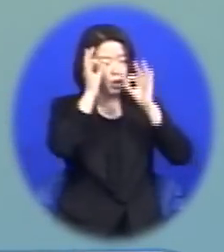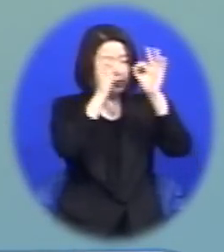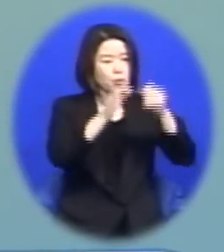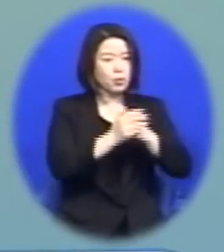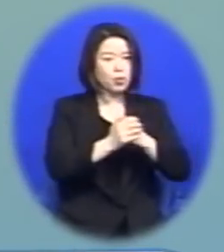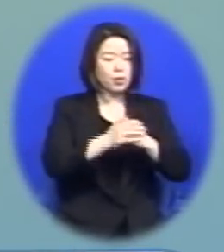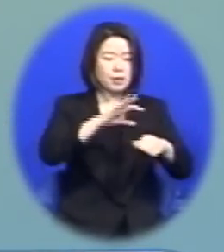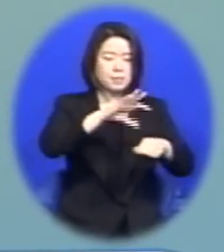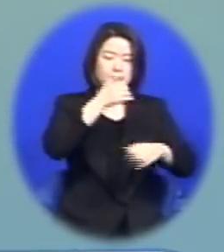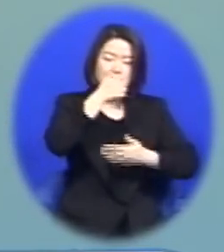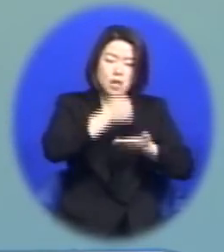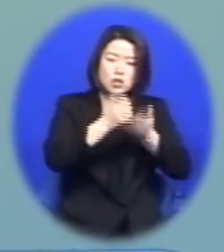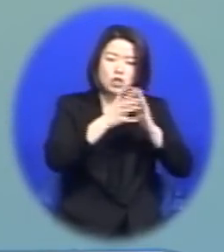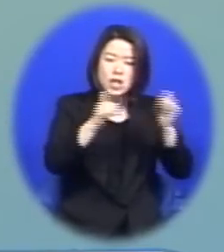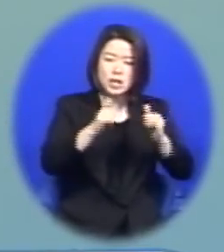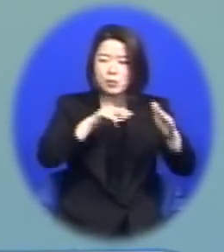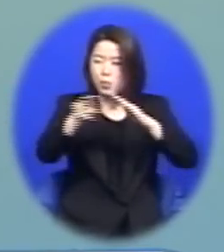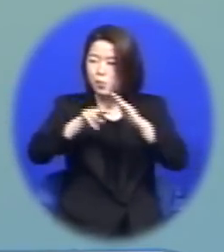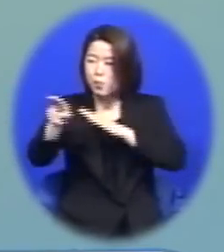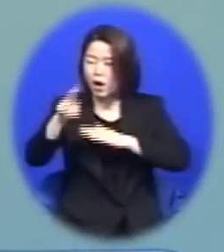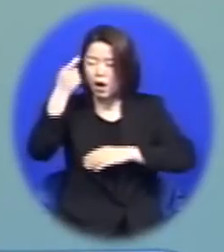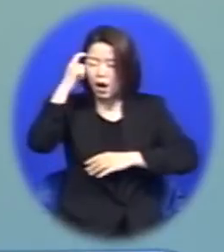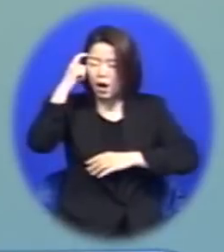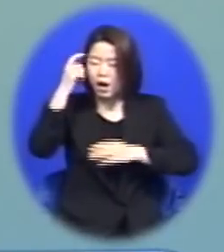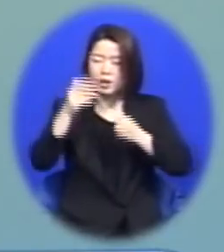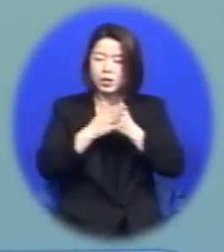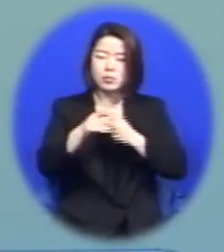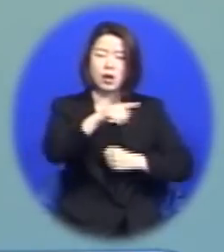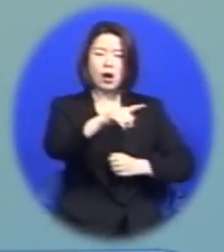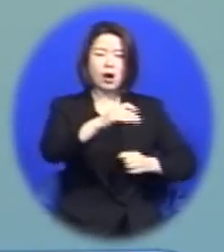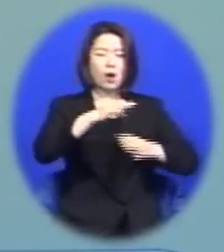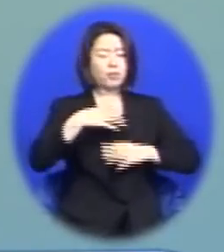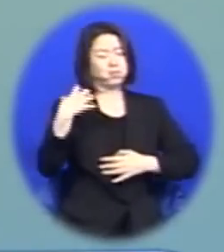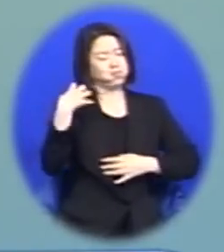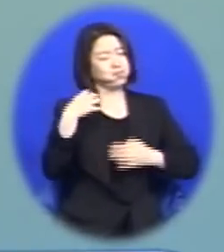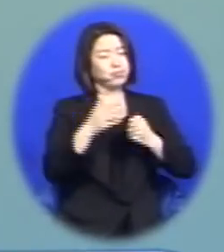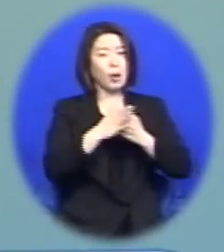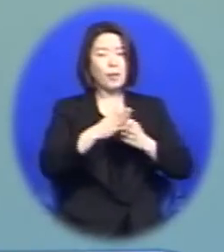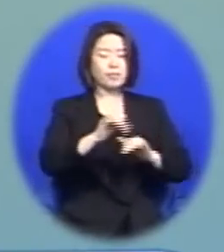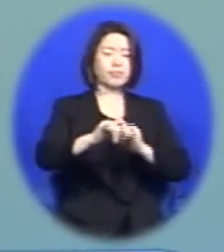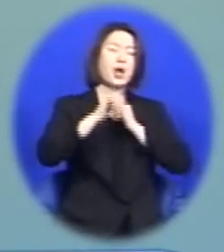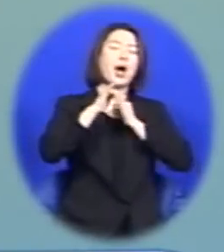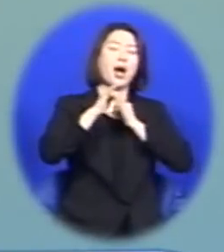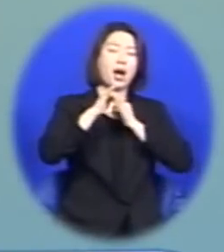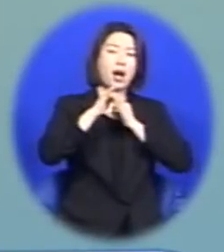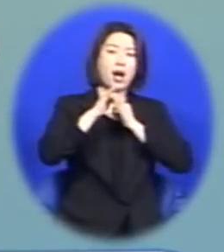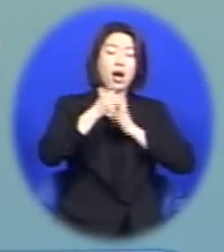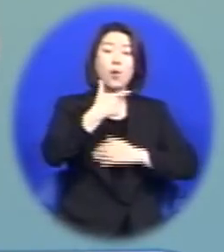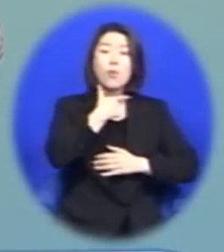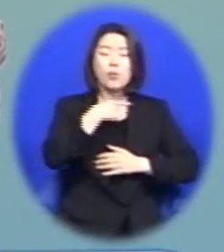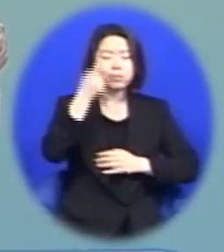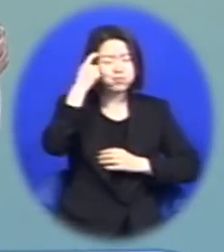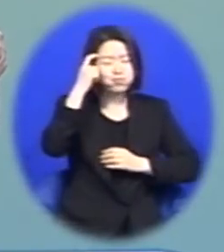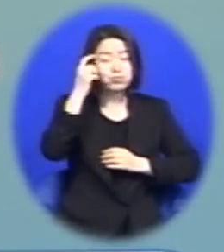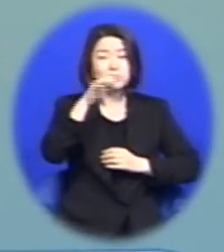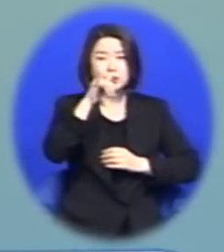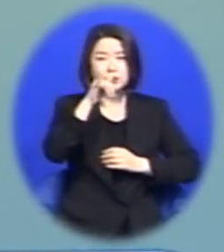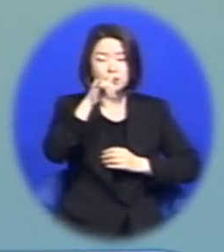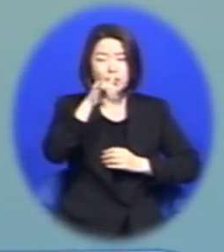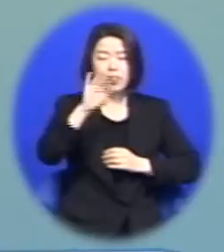그 무서운 책임감 때문에 자결을 하려고 하는 것을 사도 바울이 붙잡습니다 우리가 여기